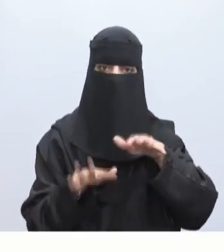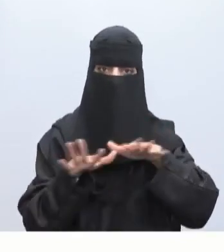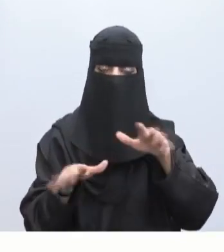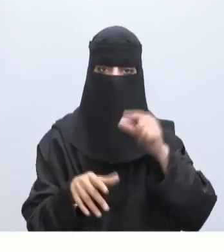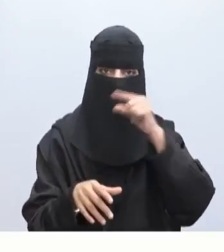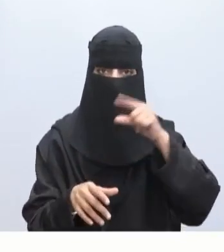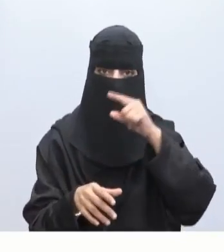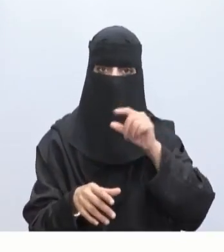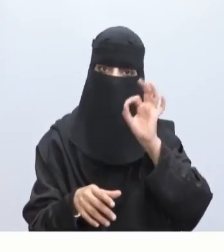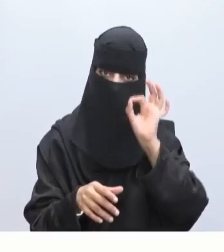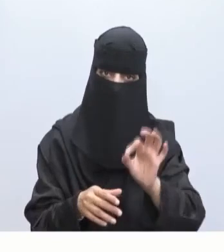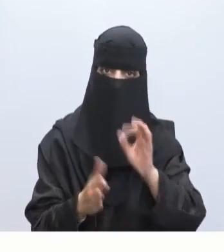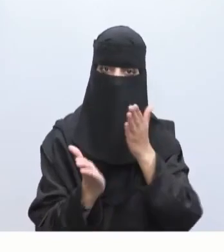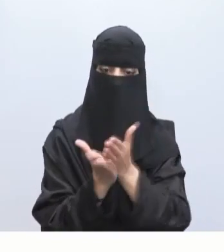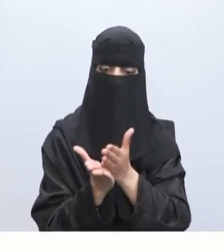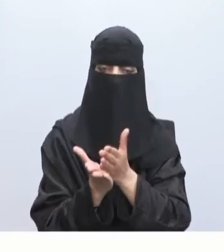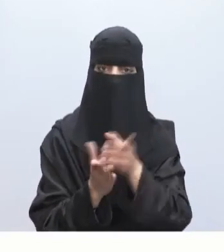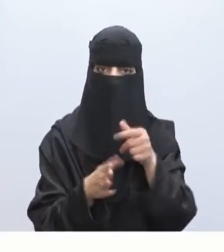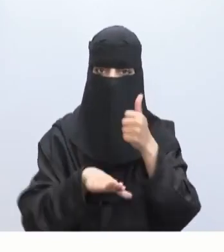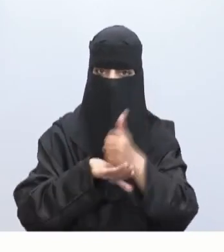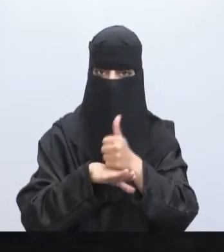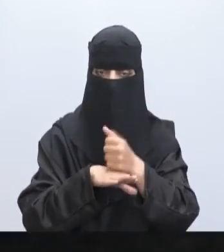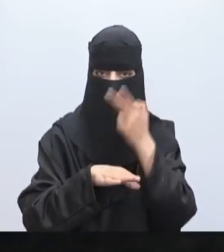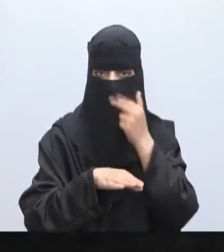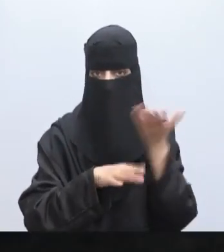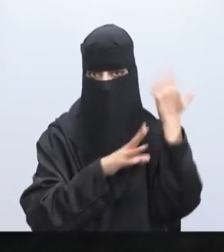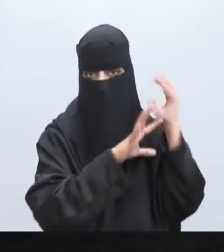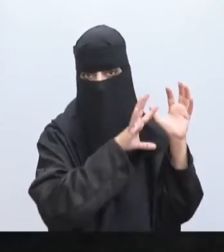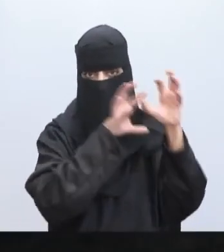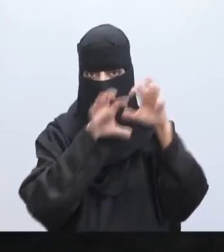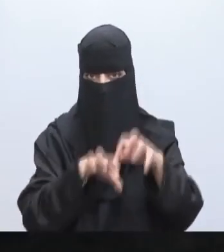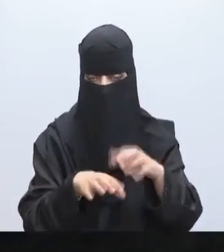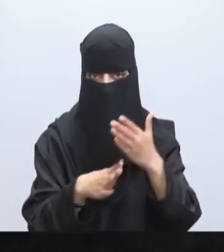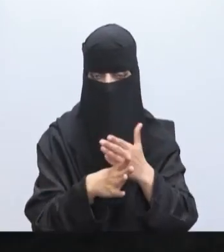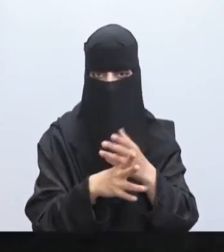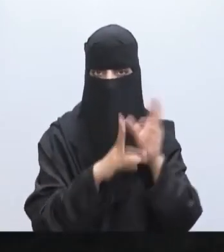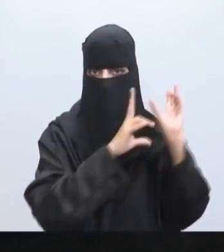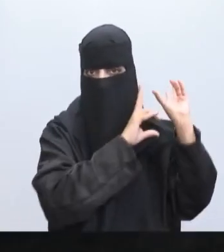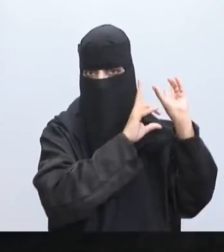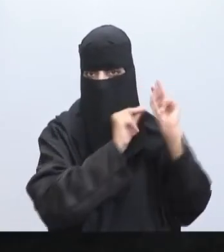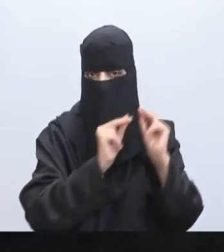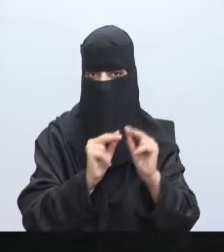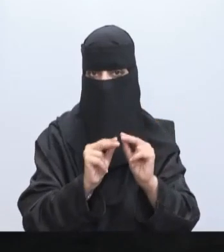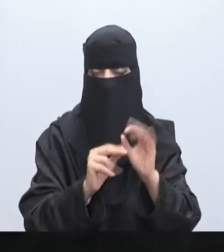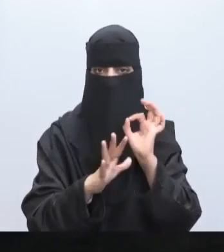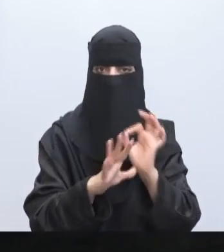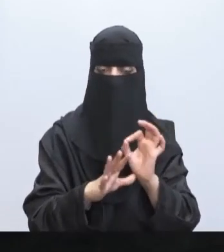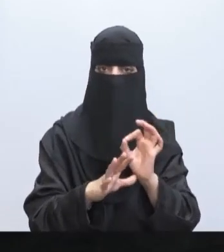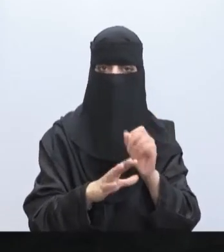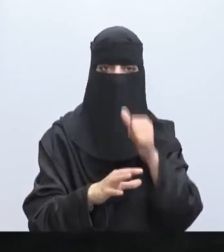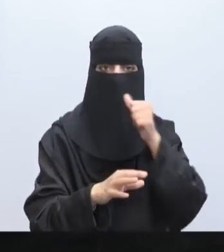هذا هو الاساس التي كانت عليه الدوله السعوديه الثانيه وسار على طريق اسلافه